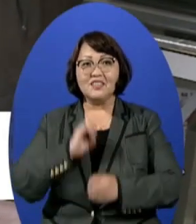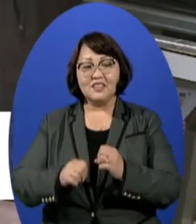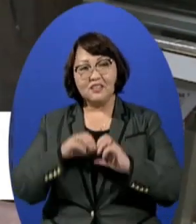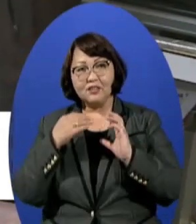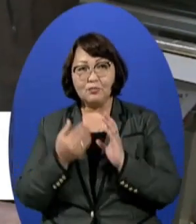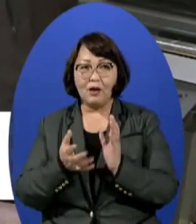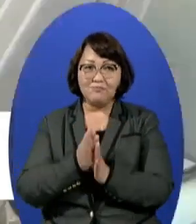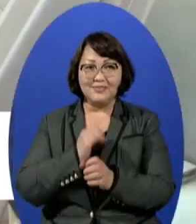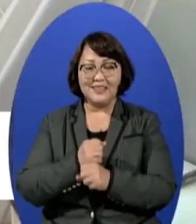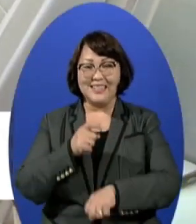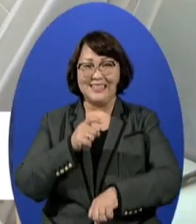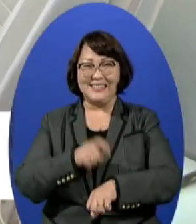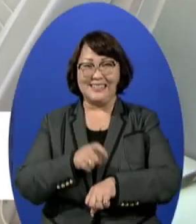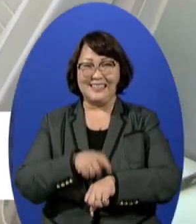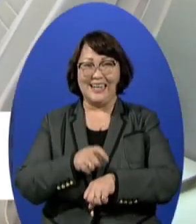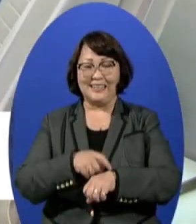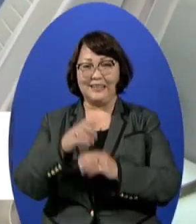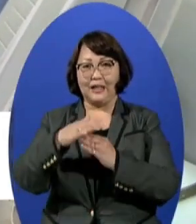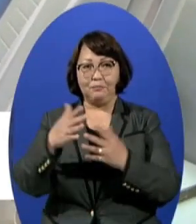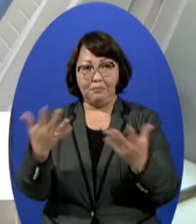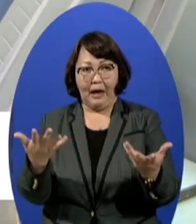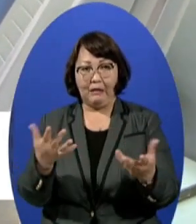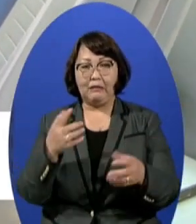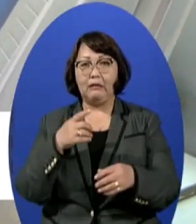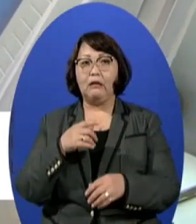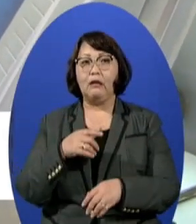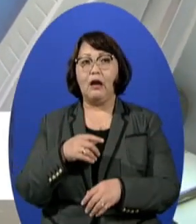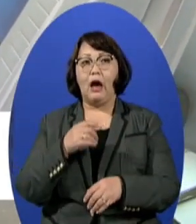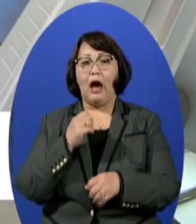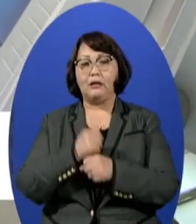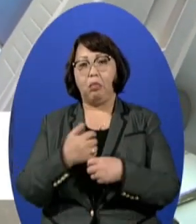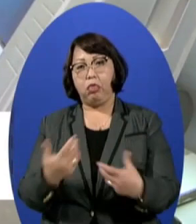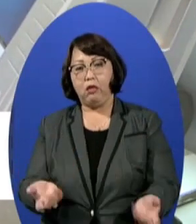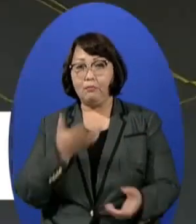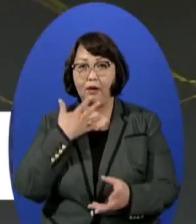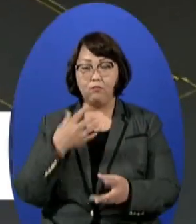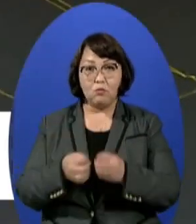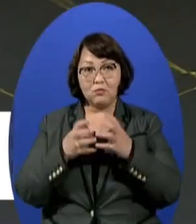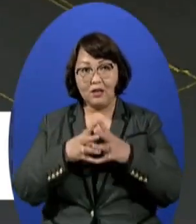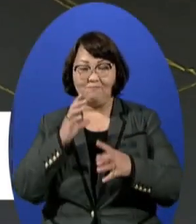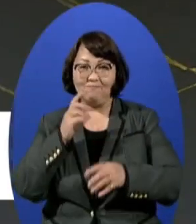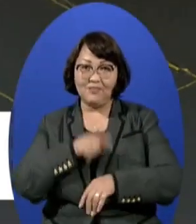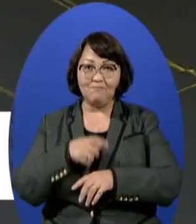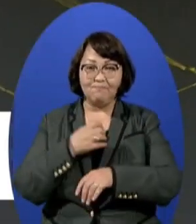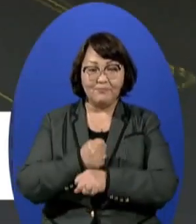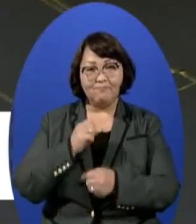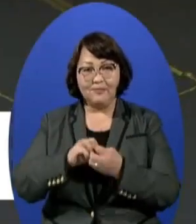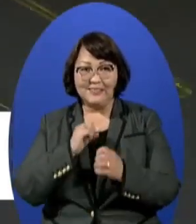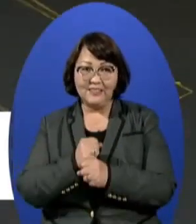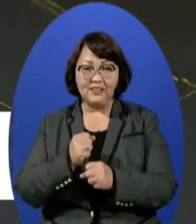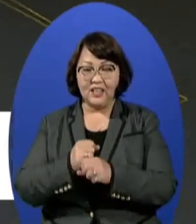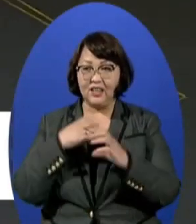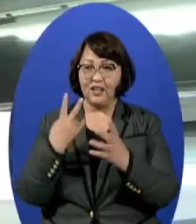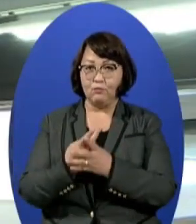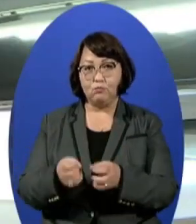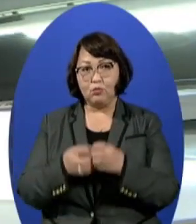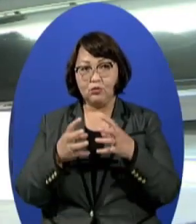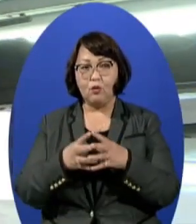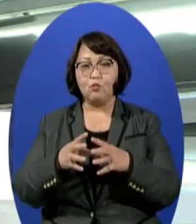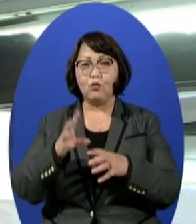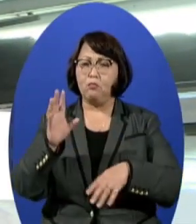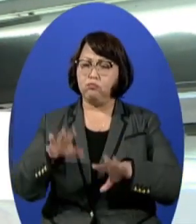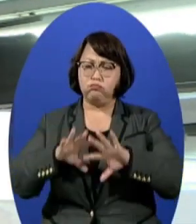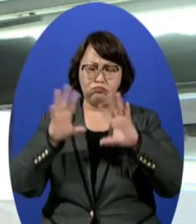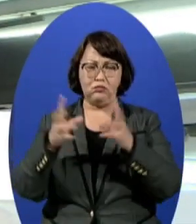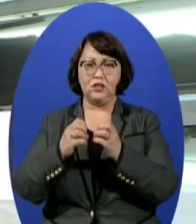цагийн алдагдалгүй, ажил таслалт байхгүй, бүтээнч өндөртэй гэдгийг залуус хэлж байна. Тэд хийсэн бүтээснээр нэгдэж чадвал юу ч хийх боломжтойг